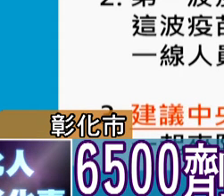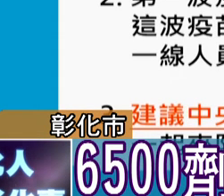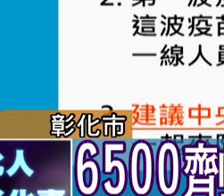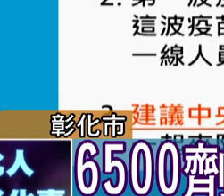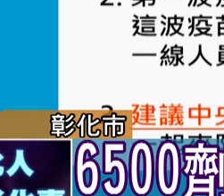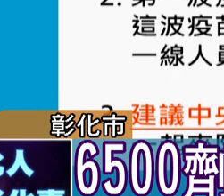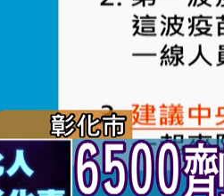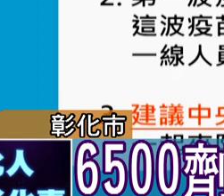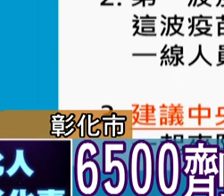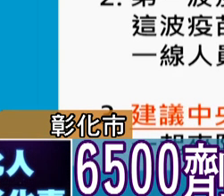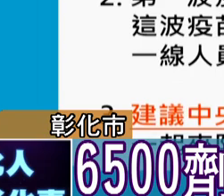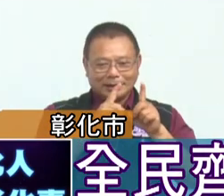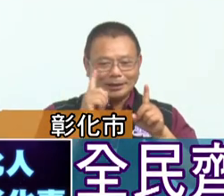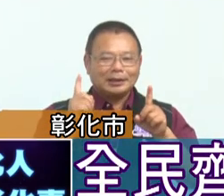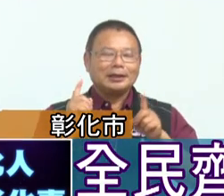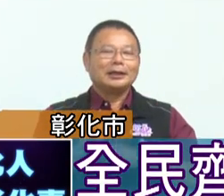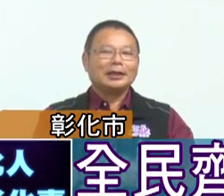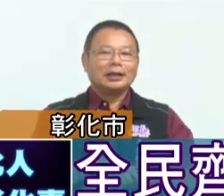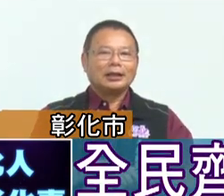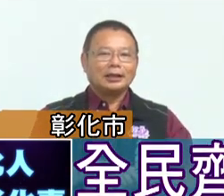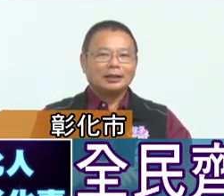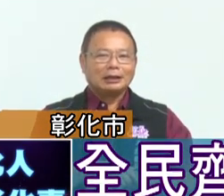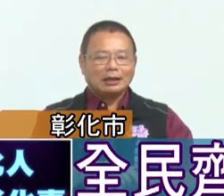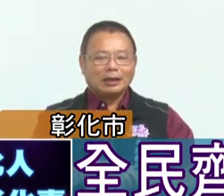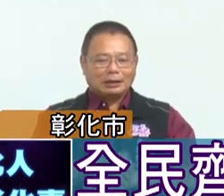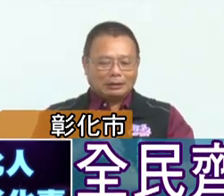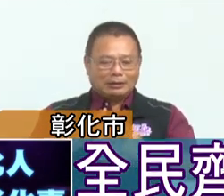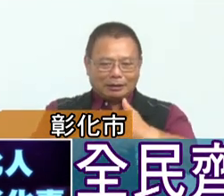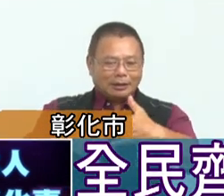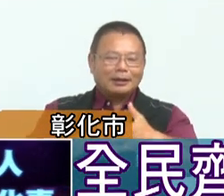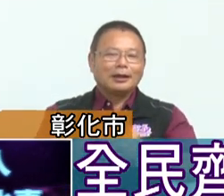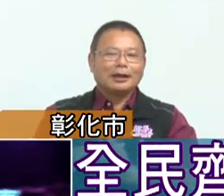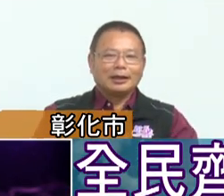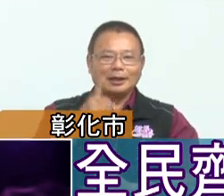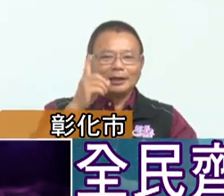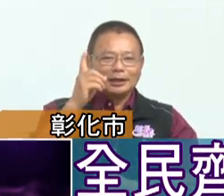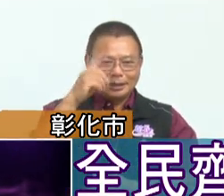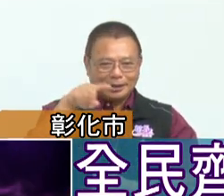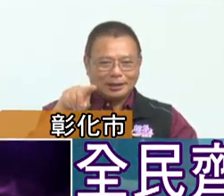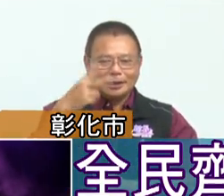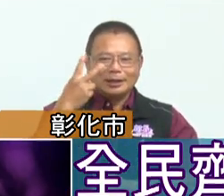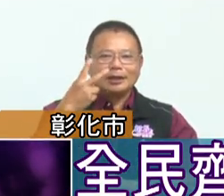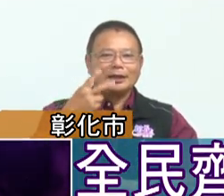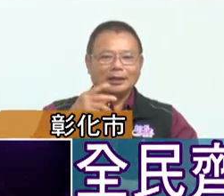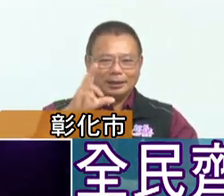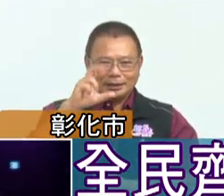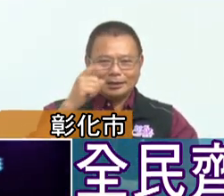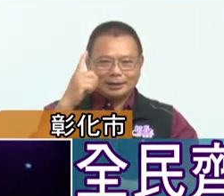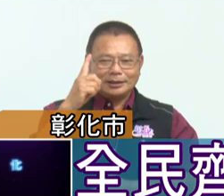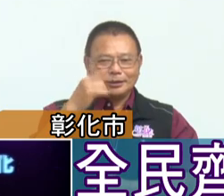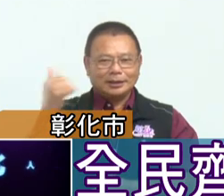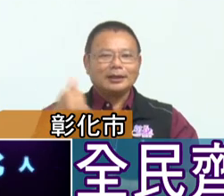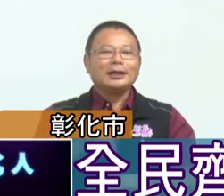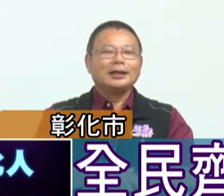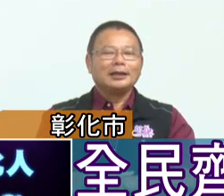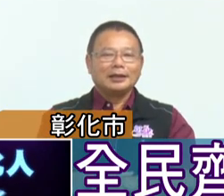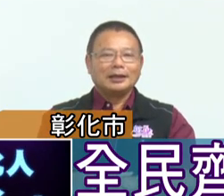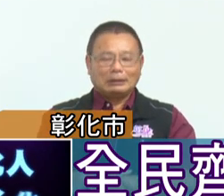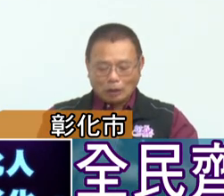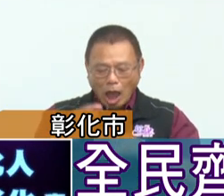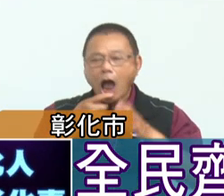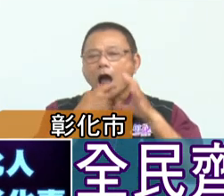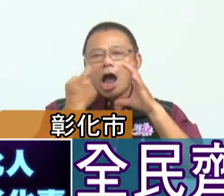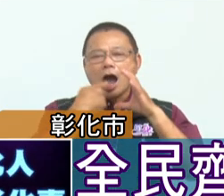先来列入接种的对象。 目前居家隔离人数1271人，完成筛检人数